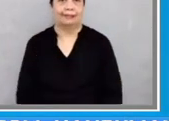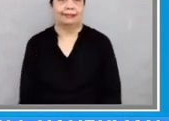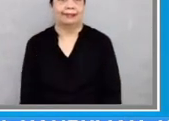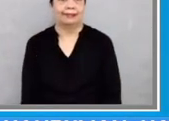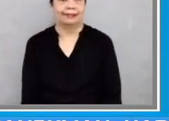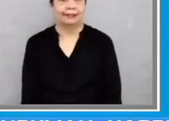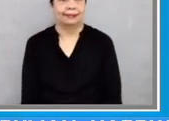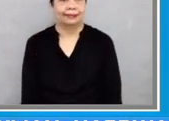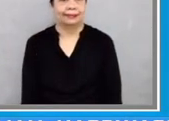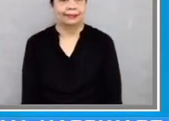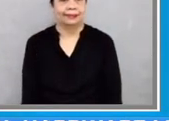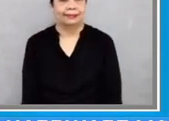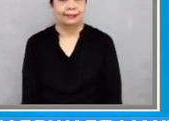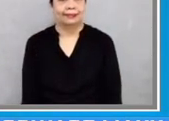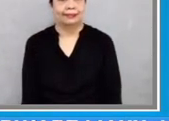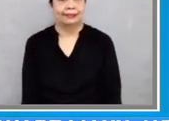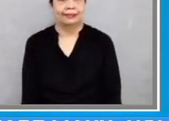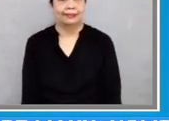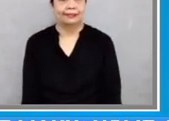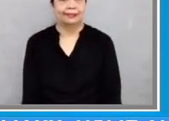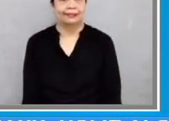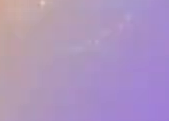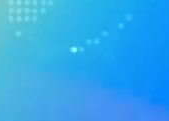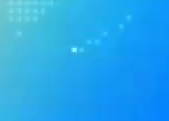sa GMA Integrated News.